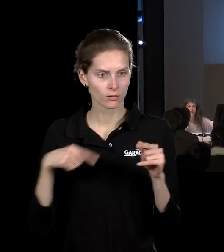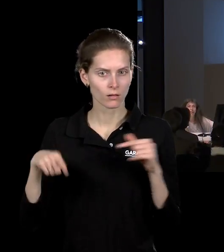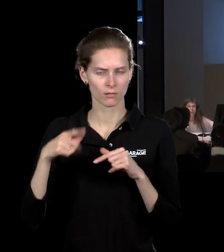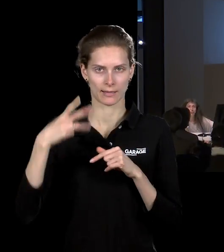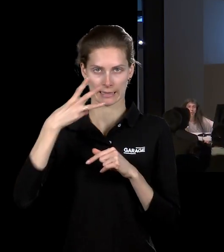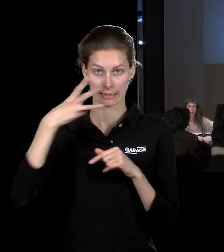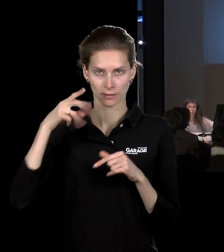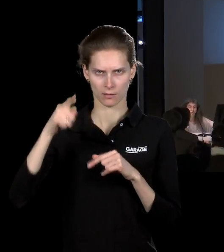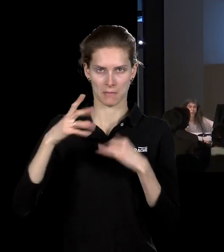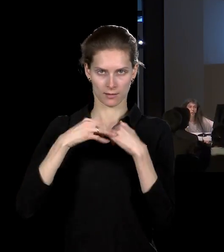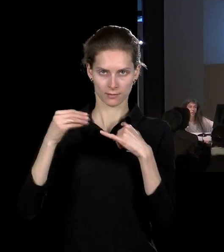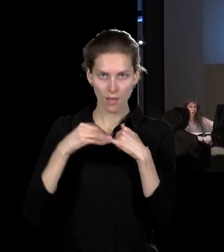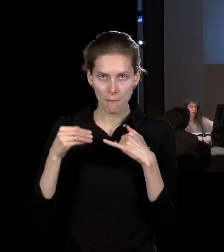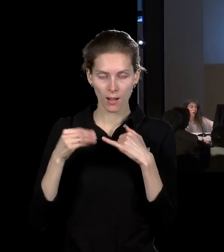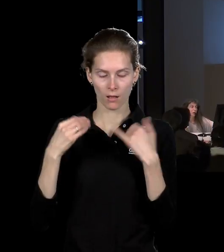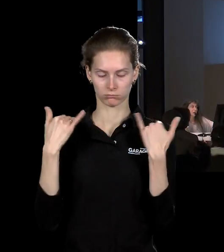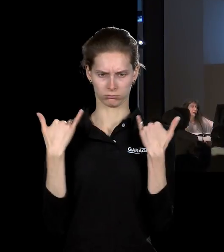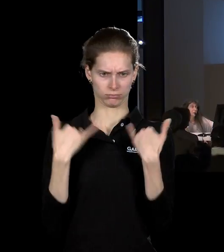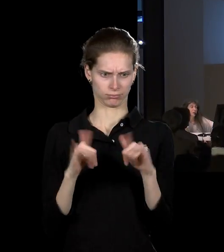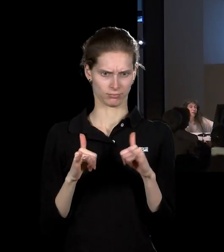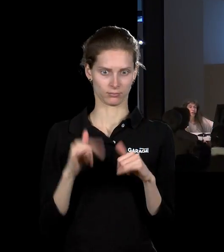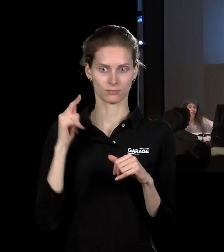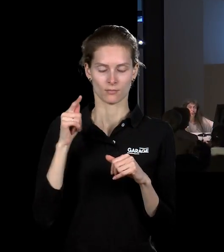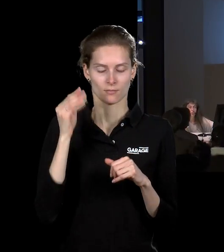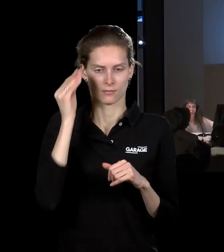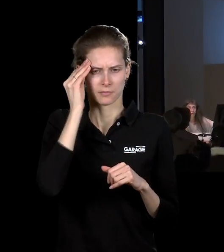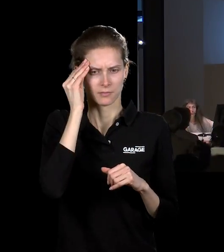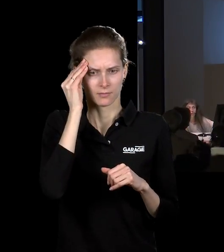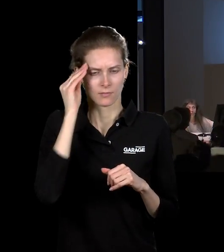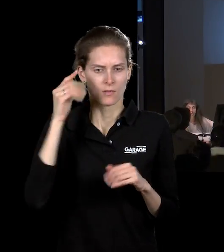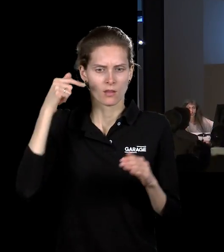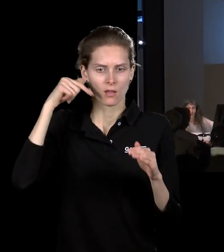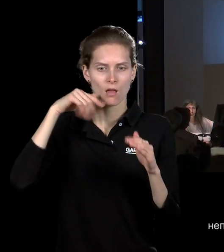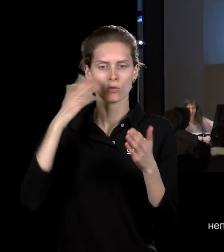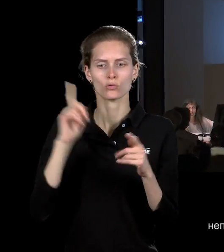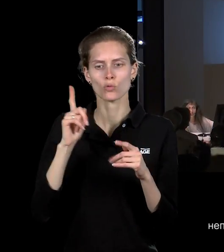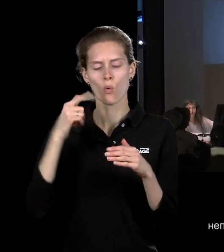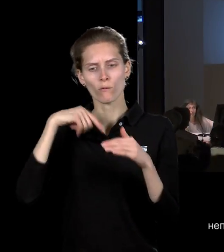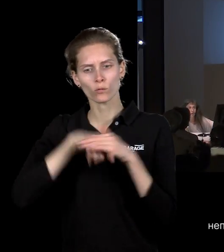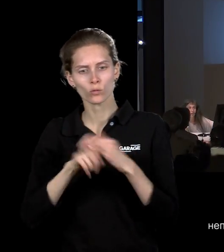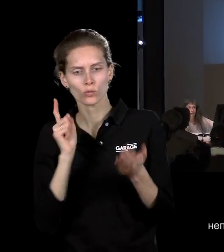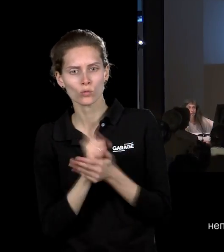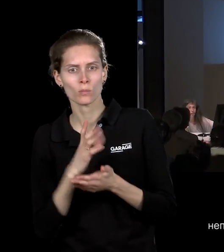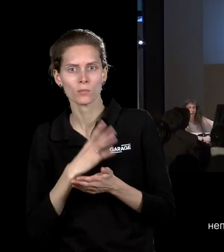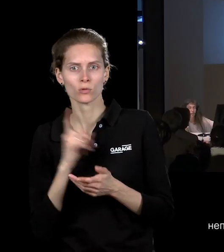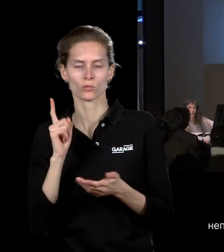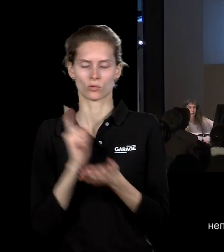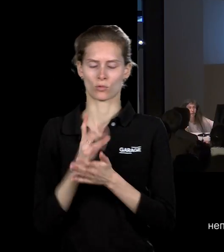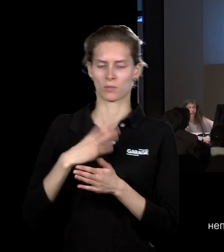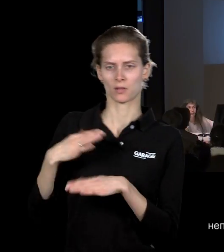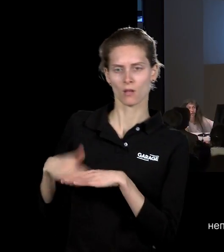земля, что вообще что смещается представление о том, что внутри, что снаружи, что совершенно, и за этим всем стоит какой-то